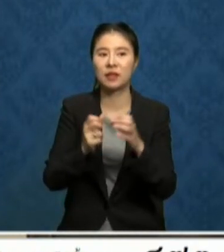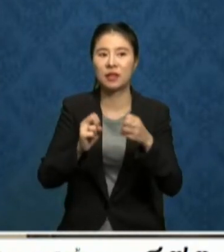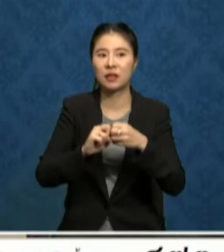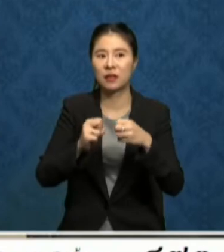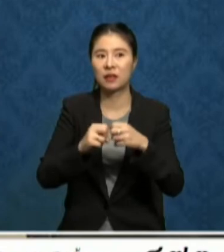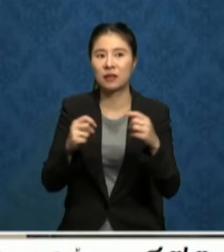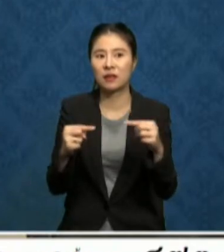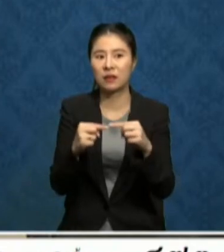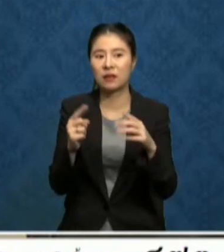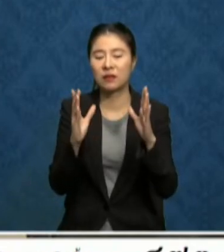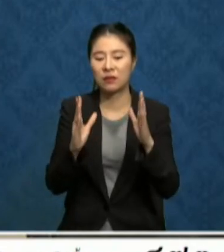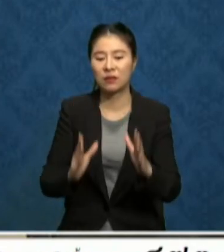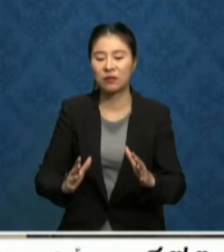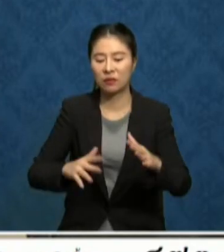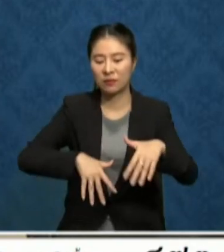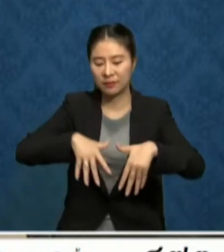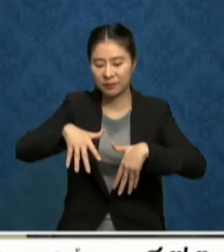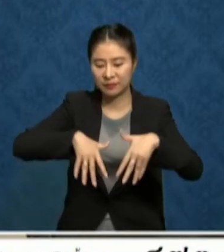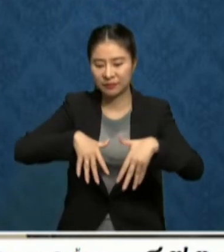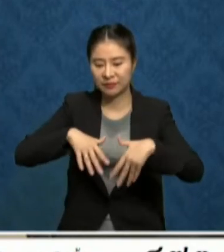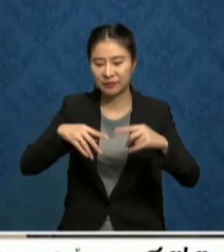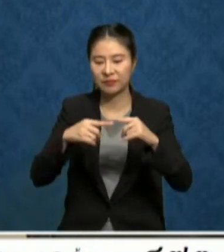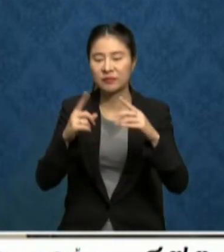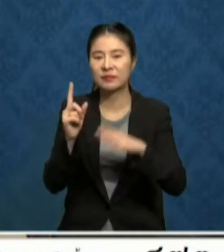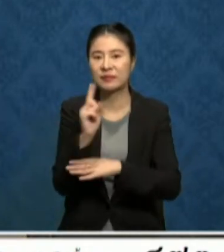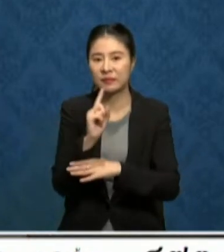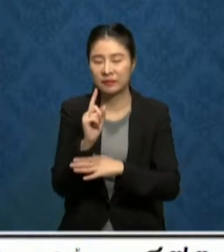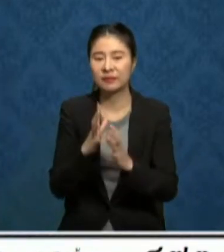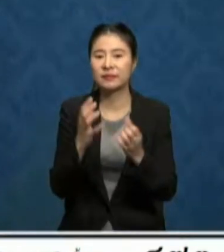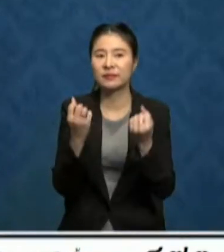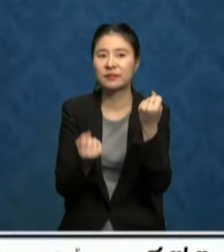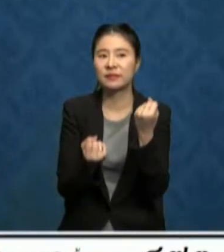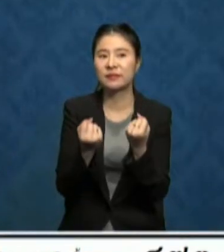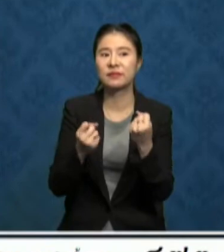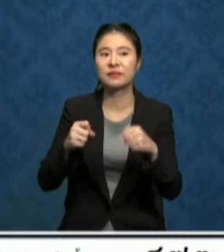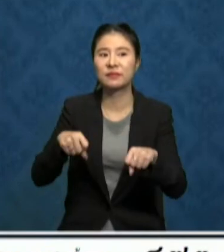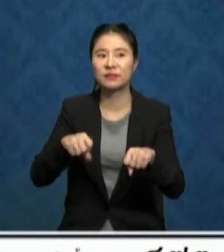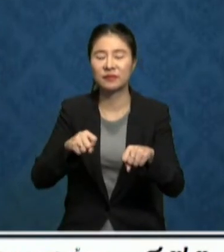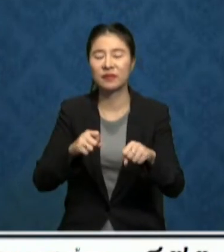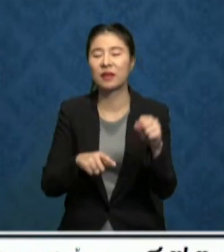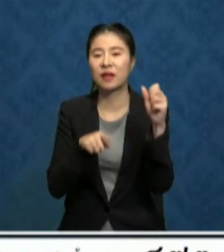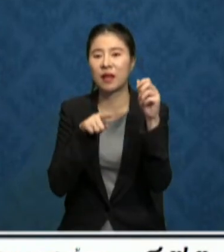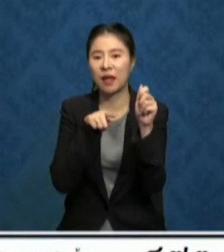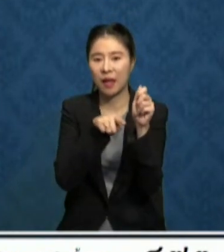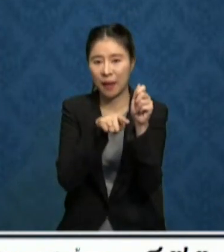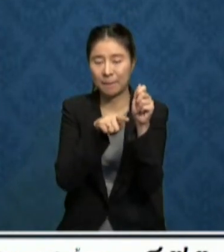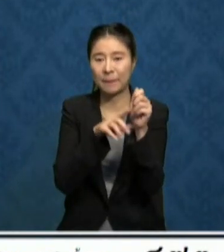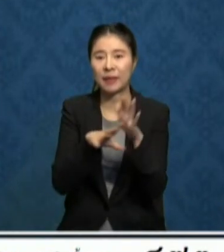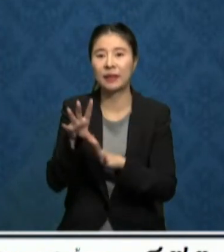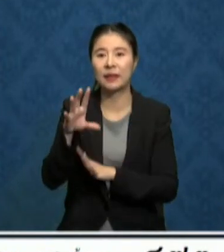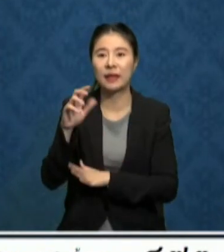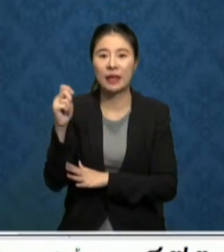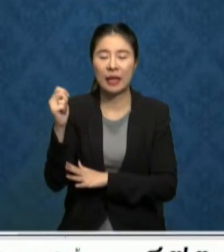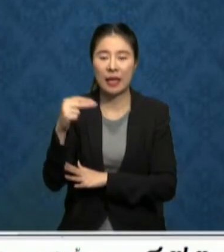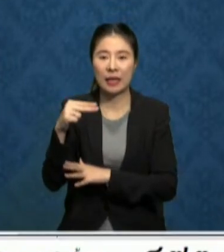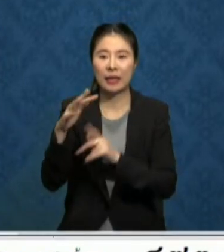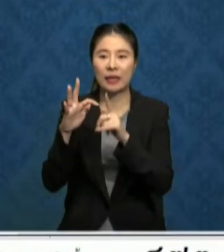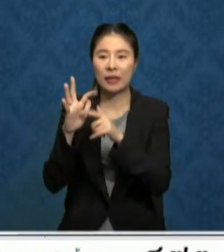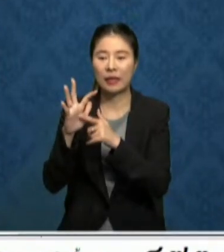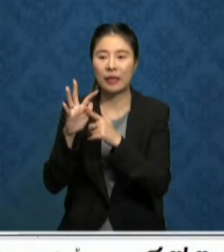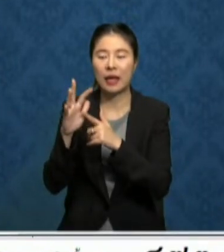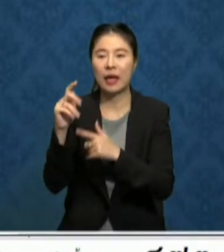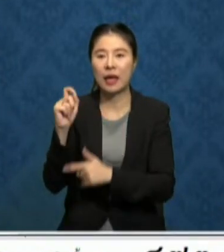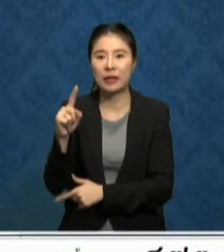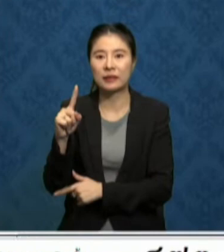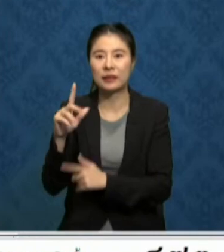ความเดือดร้อนของพี่น้องประชาชนผู้ใช้รถใช้ถนนในอำเภอท่าศาลาในการใช้ถนนเส้น